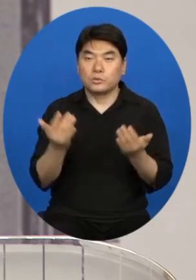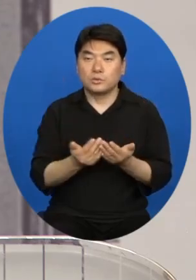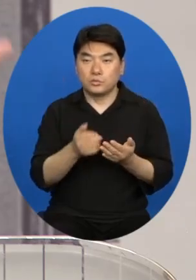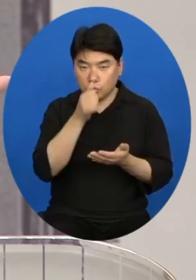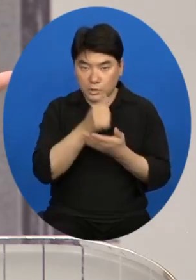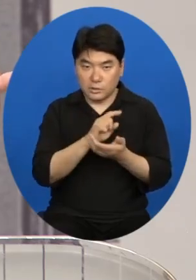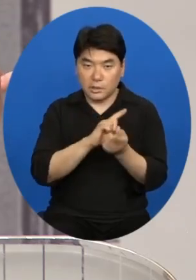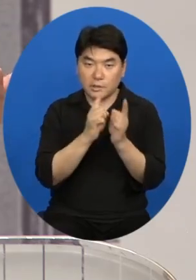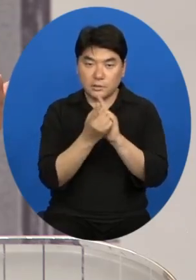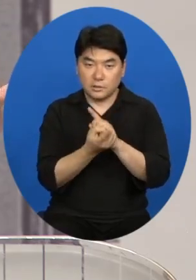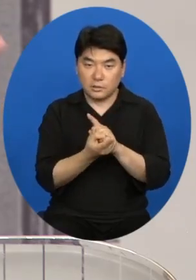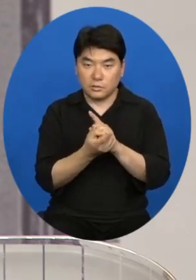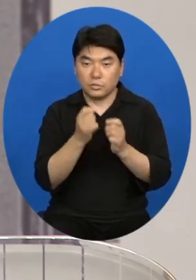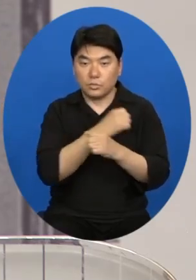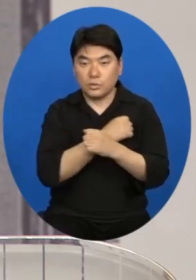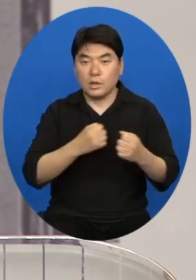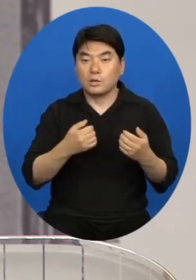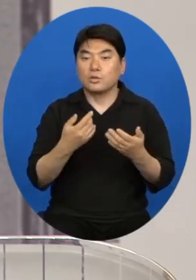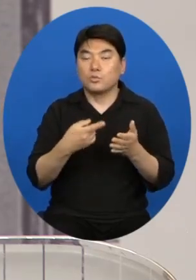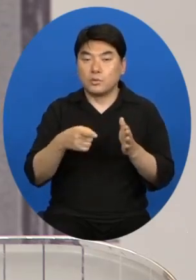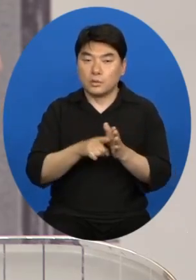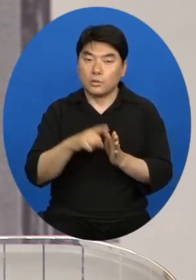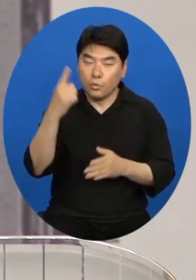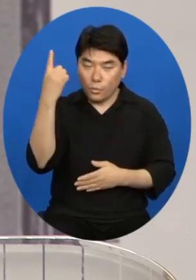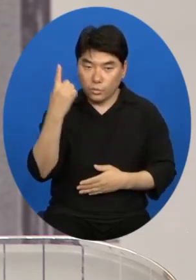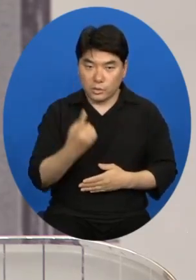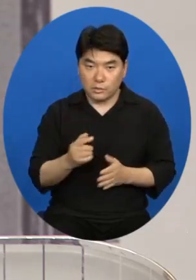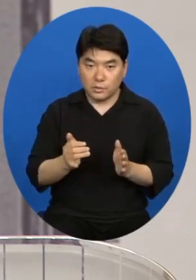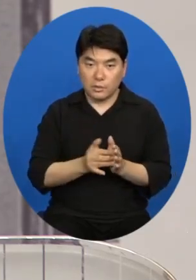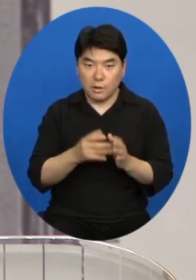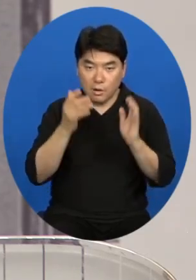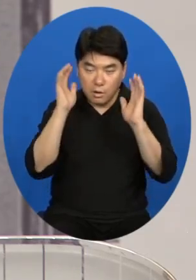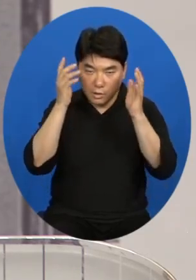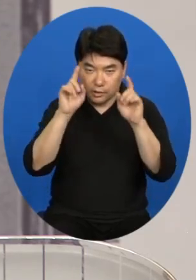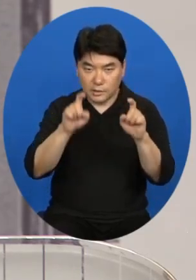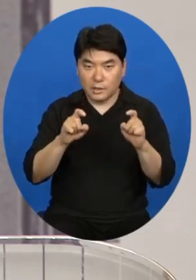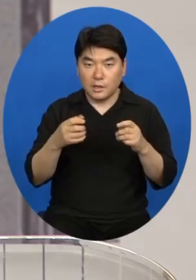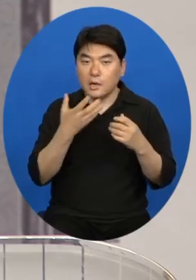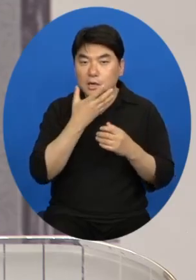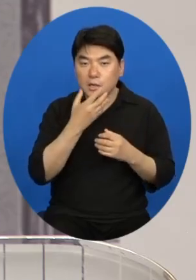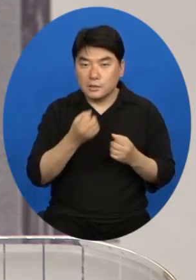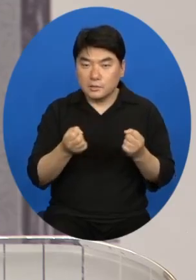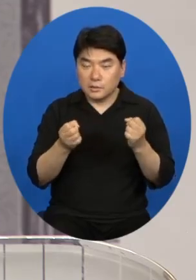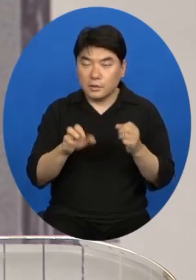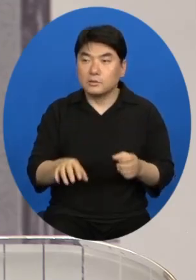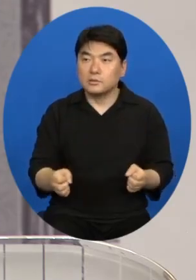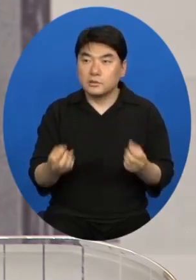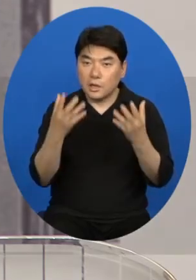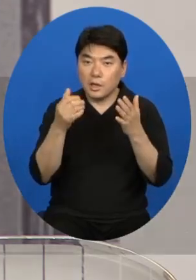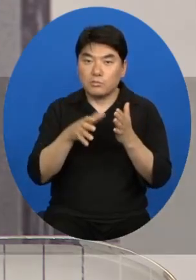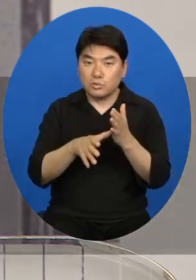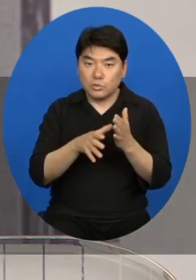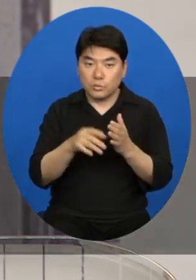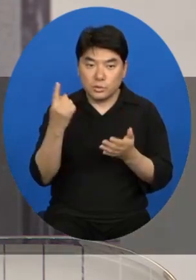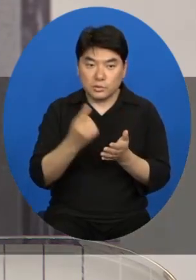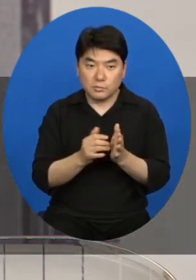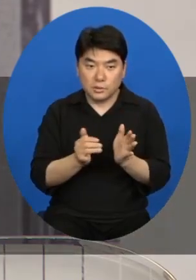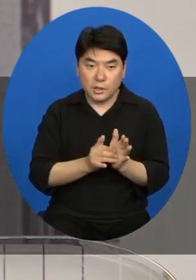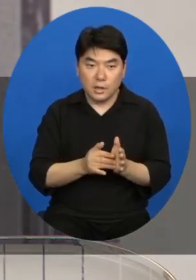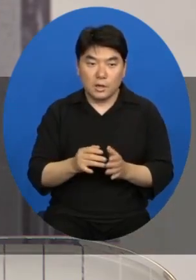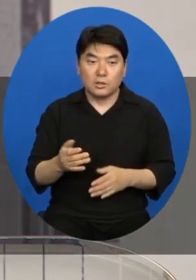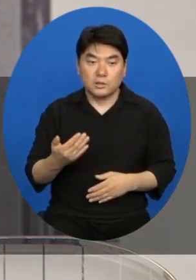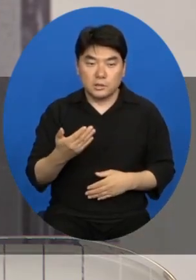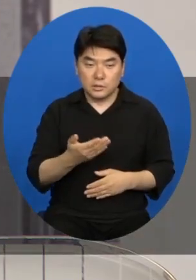대신해서 속하기 위하여서 오신 거예요. 어린 양 제물로 오신 것이죠. 요한일서 2장 2절 말씀 우리 함께 읽어보겠습니다.